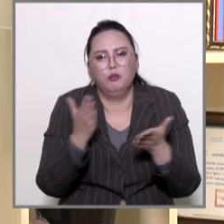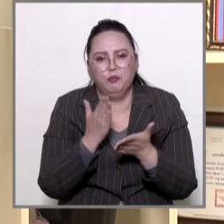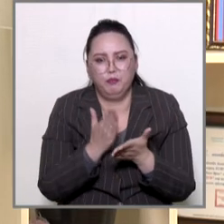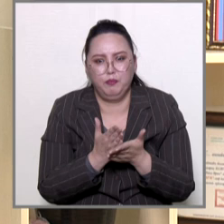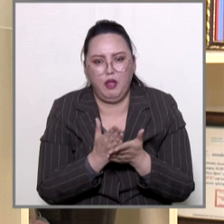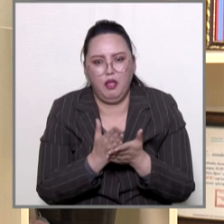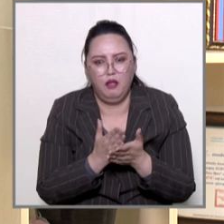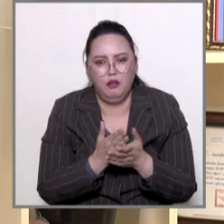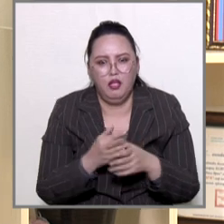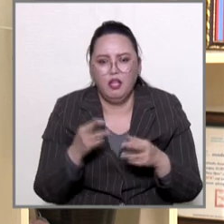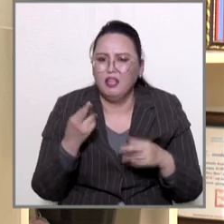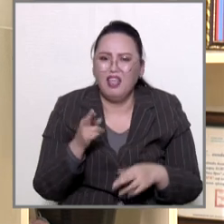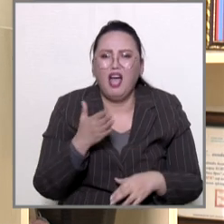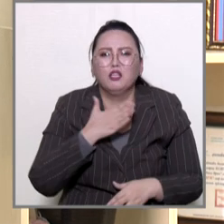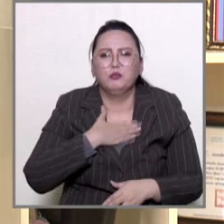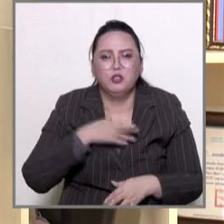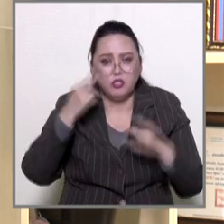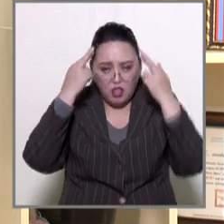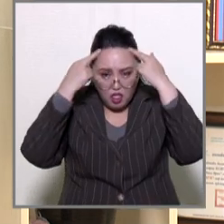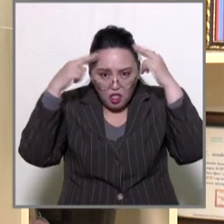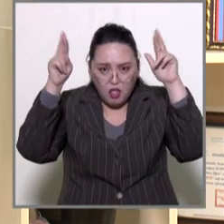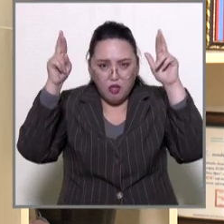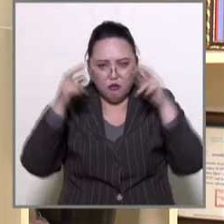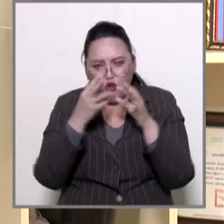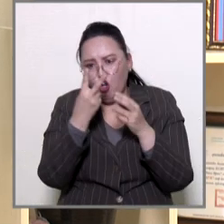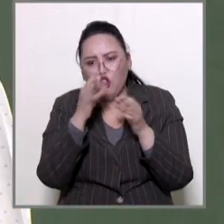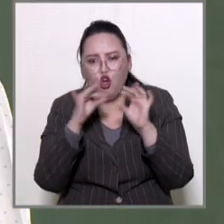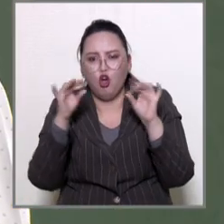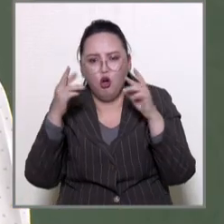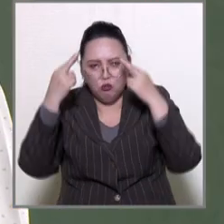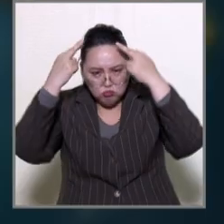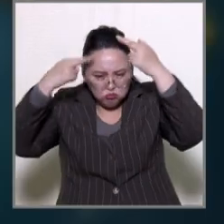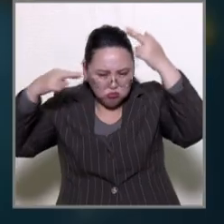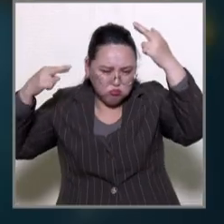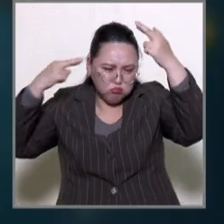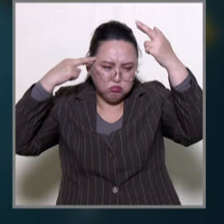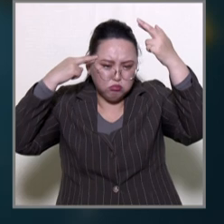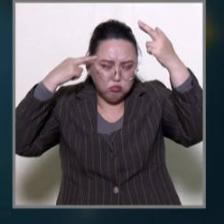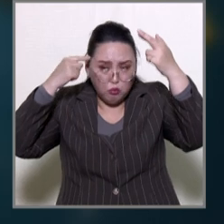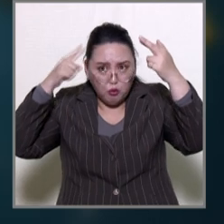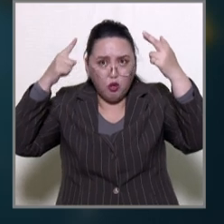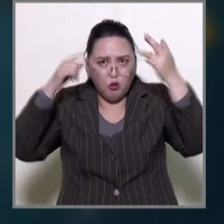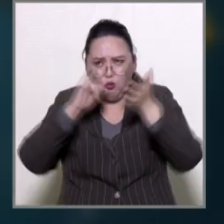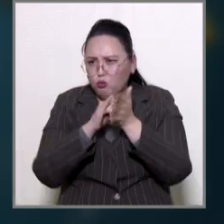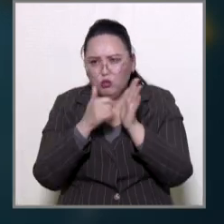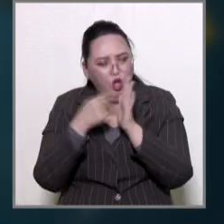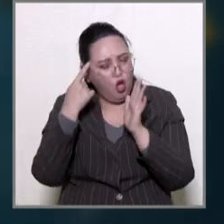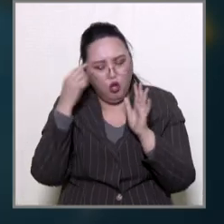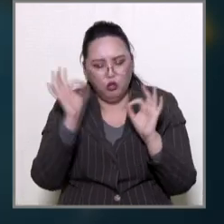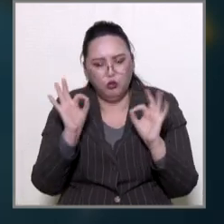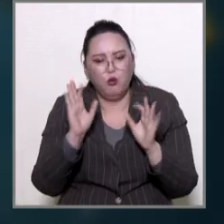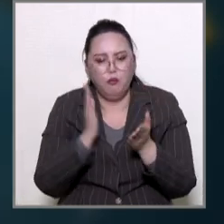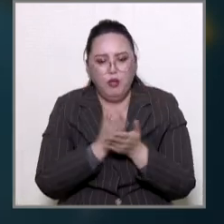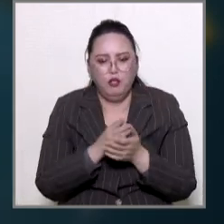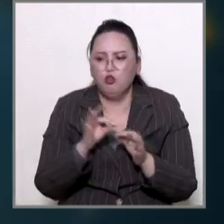бүхэмдэн яагаад миний эвэр ингэж ургав хэмээн сэтгэвч өчрийг сухаарна. Бусдын эвэр толгой тойрон ургаж